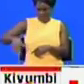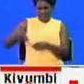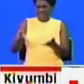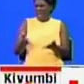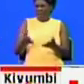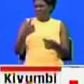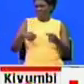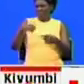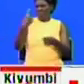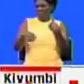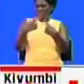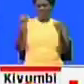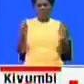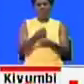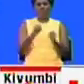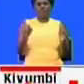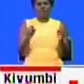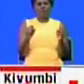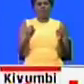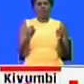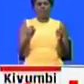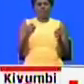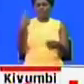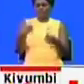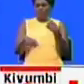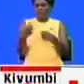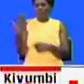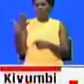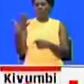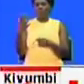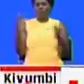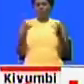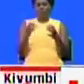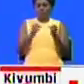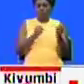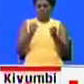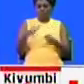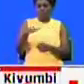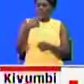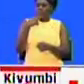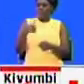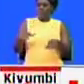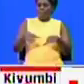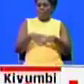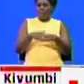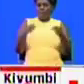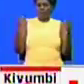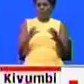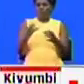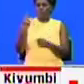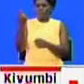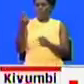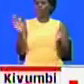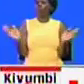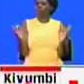Niwezi tena. Yes. Okoth, who is still unbeaten in the lightweight category in the local boxing league, says members of the team Kenya motivated